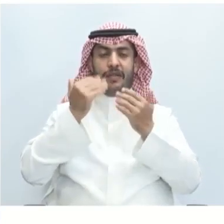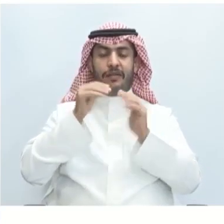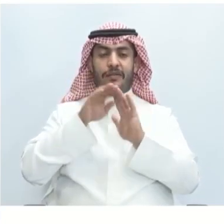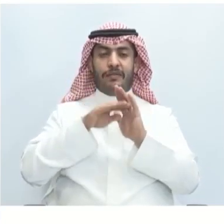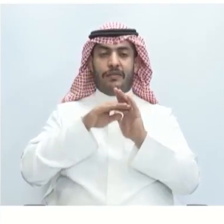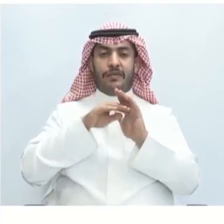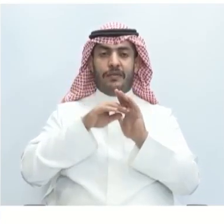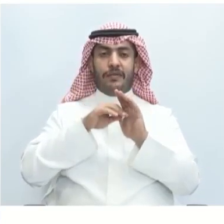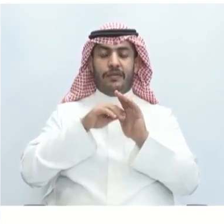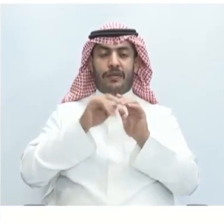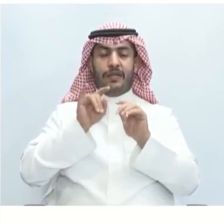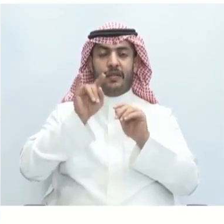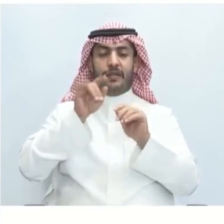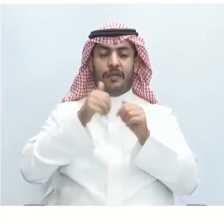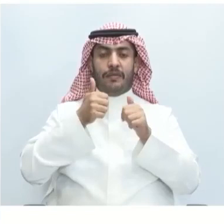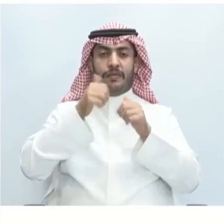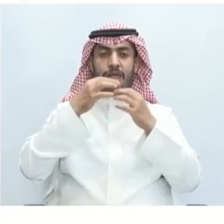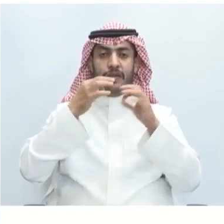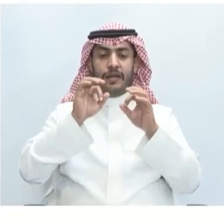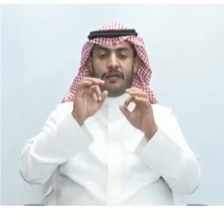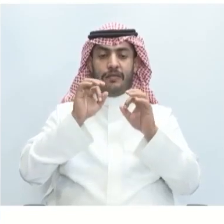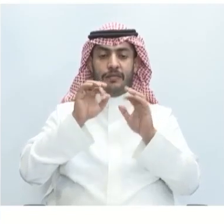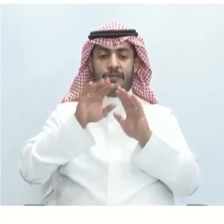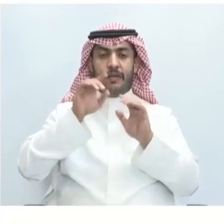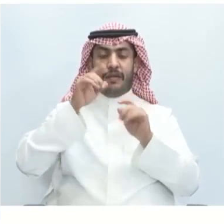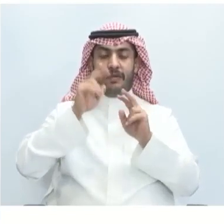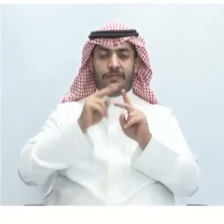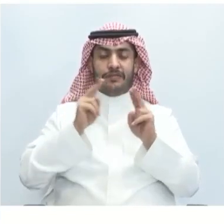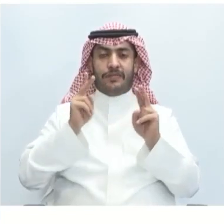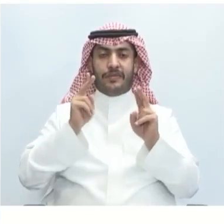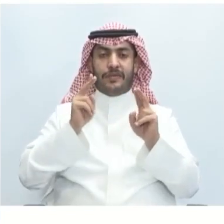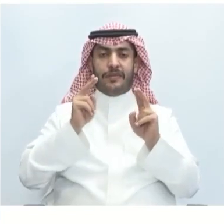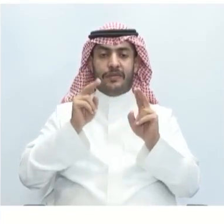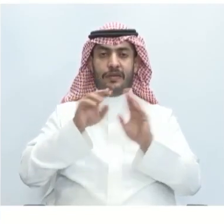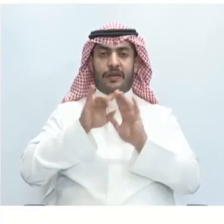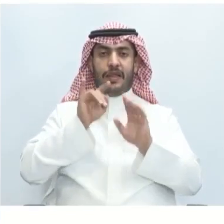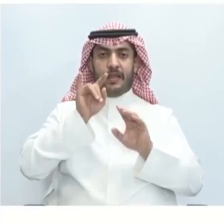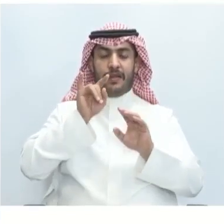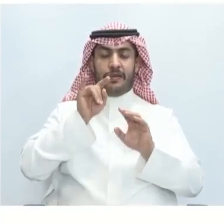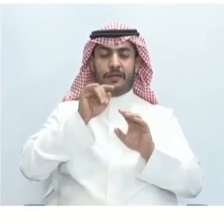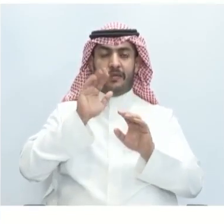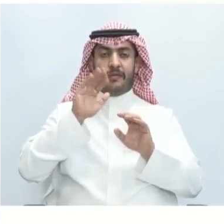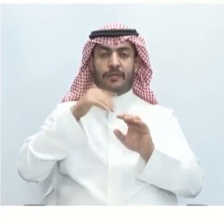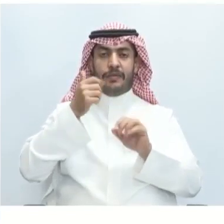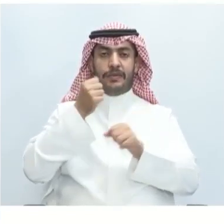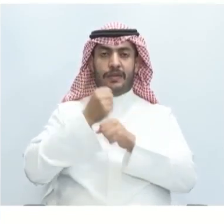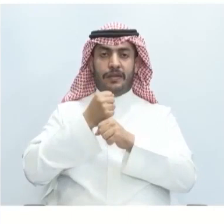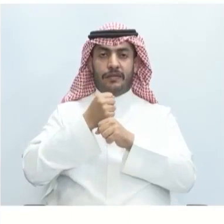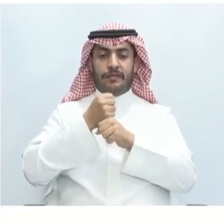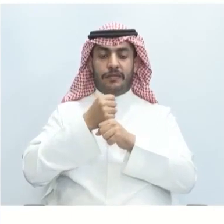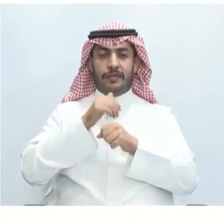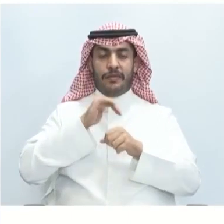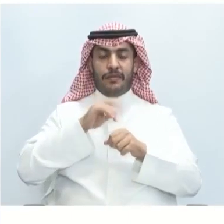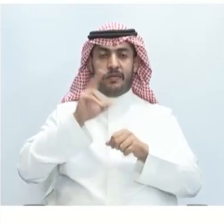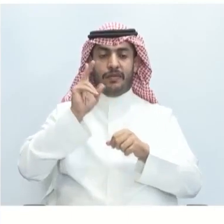وتنظيم مسارات الطائره بحسب انواع ذكرنا لدينا اكثر من نوع للطائره وبالتالي ستستخدم ذلك